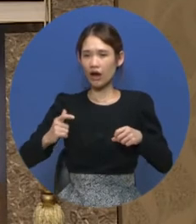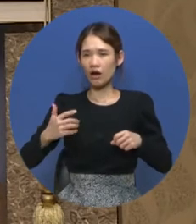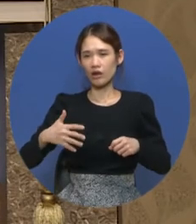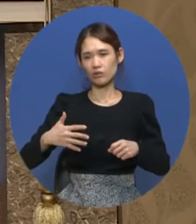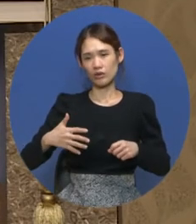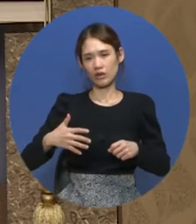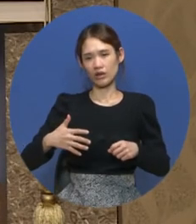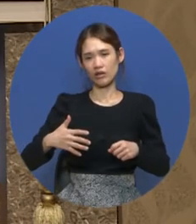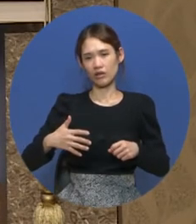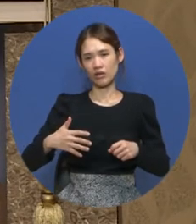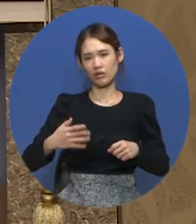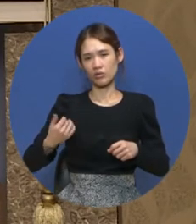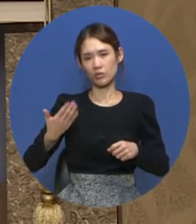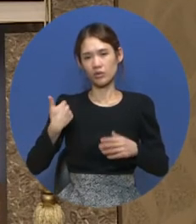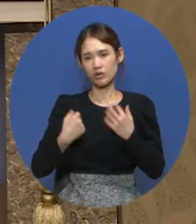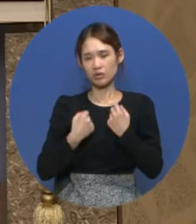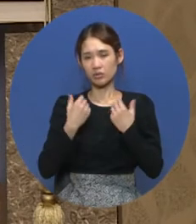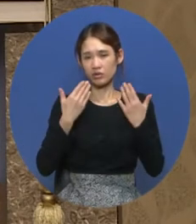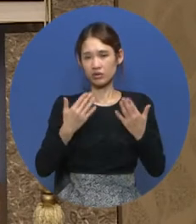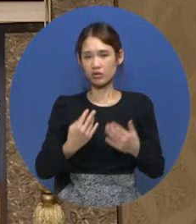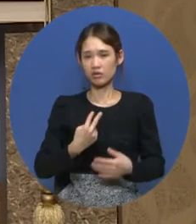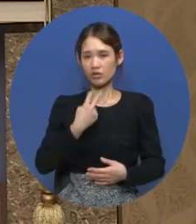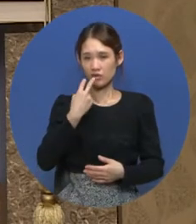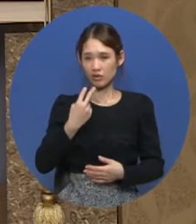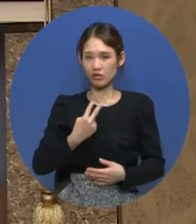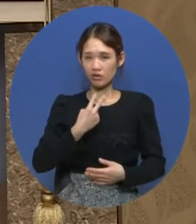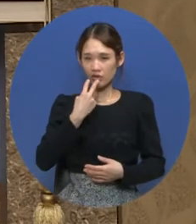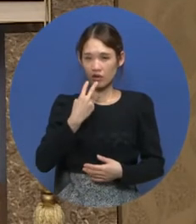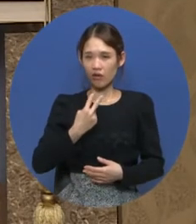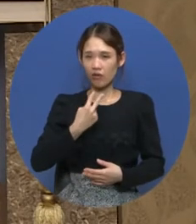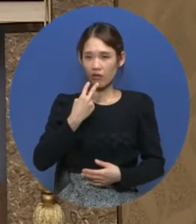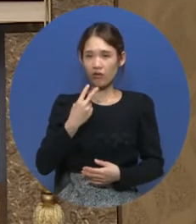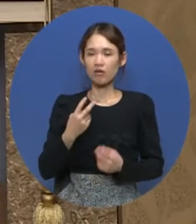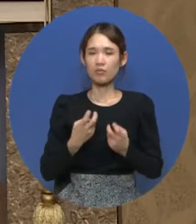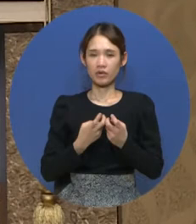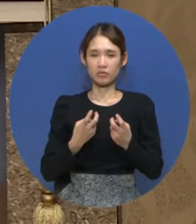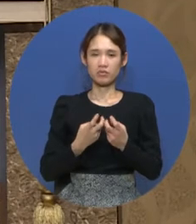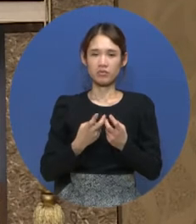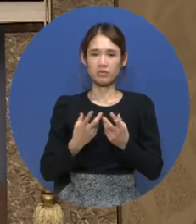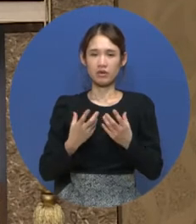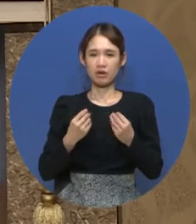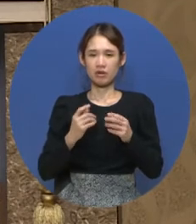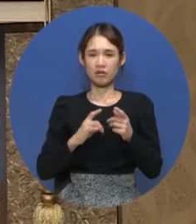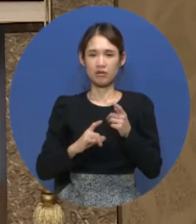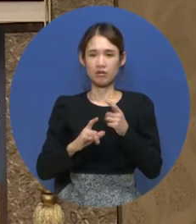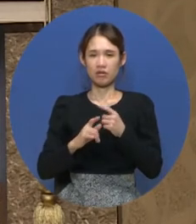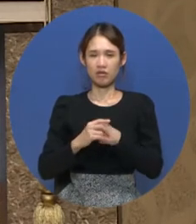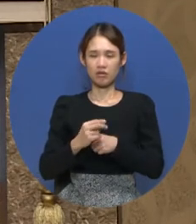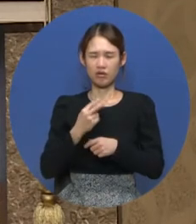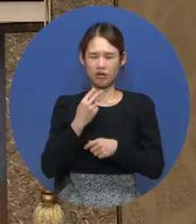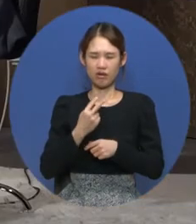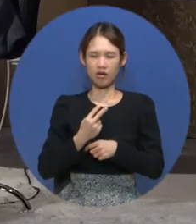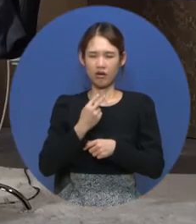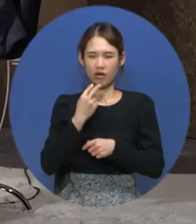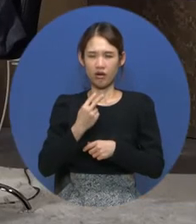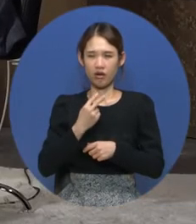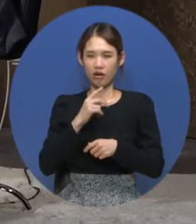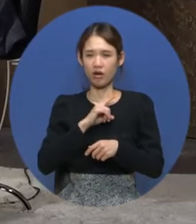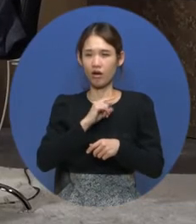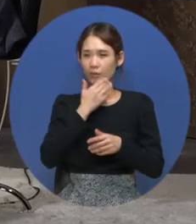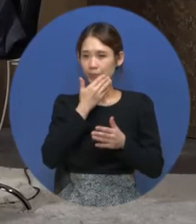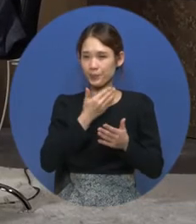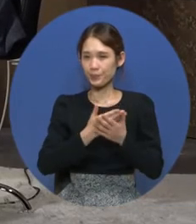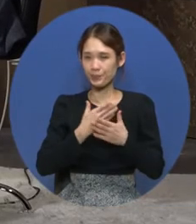그런 방법은 그러니까 복식 혹 같은 그런 멍 목을 하면 혹 근육이 강화돼 섰을 때 굉장히 편합니다 아